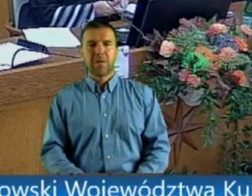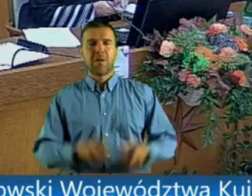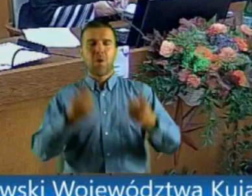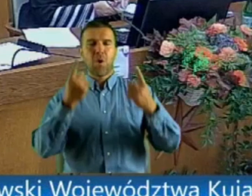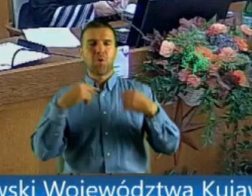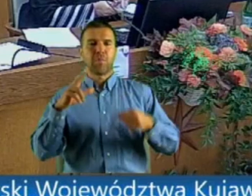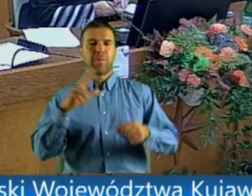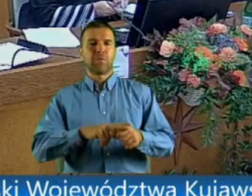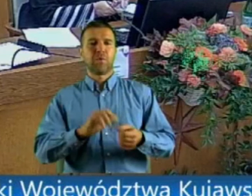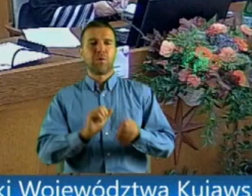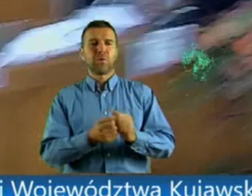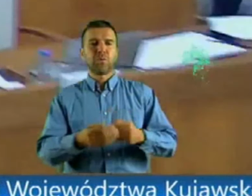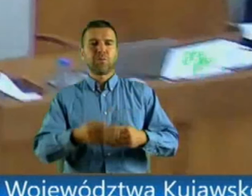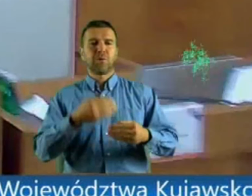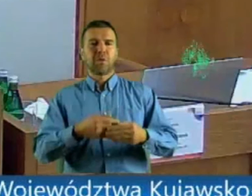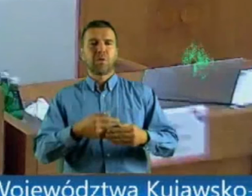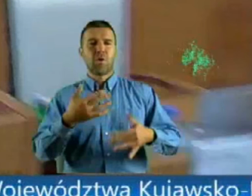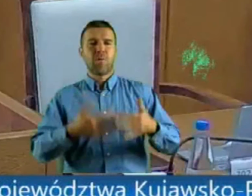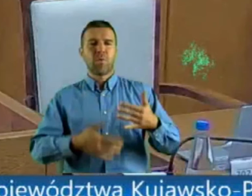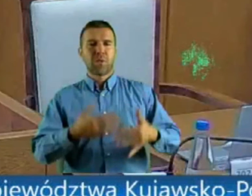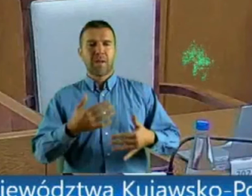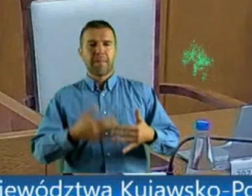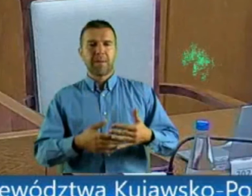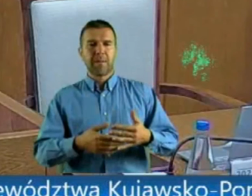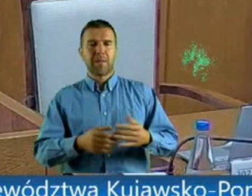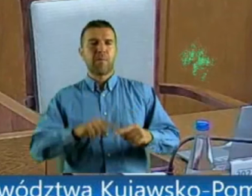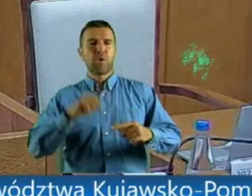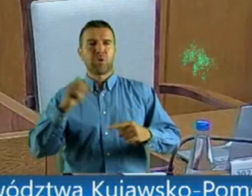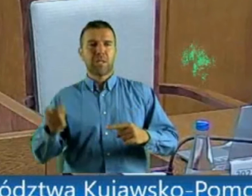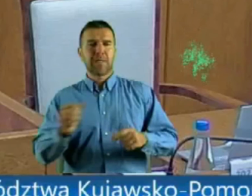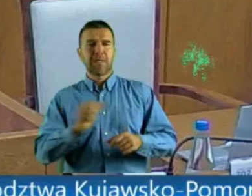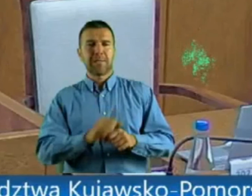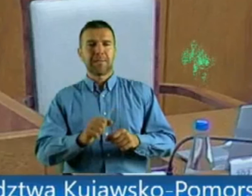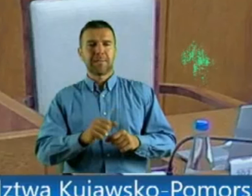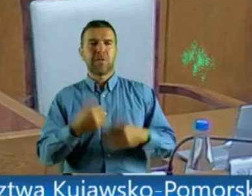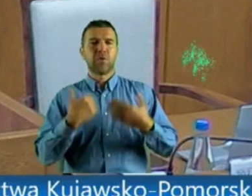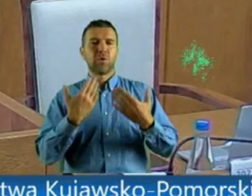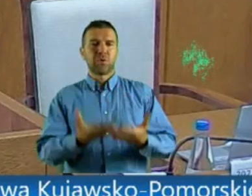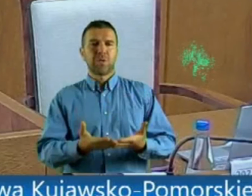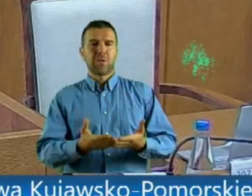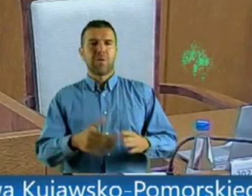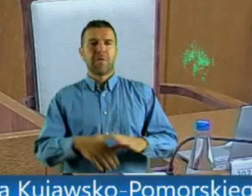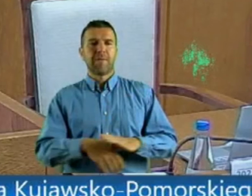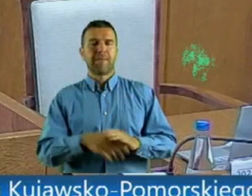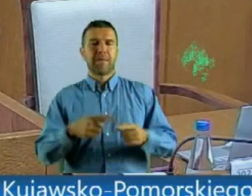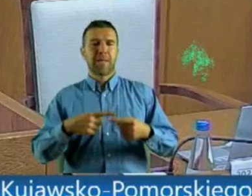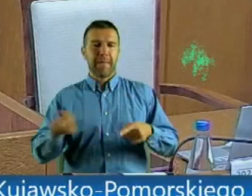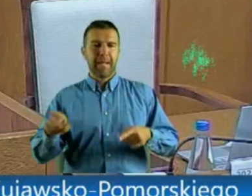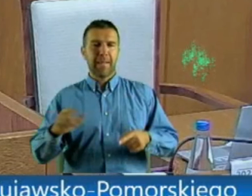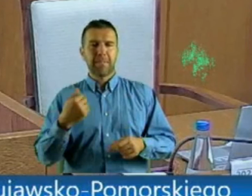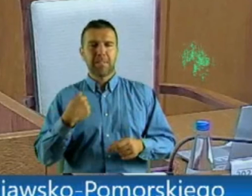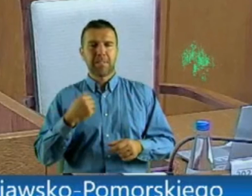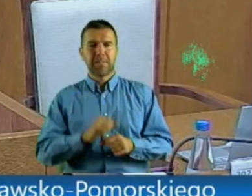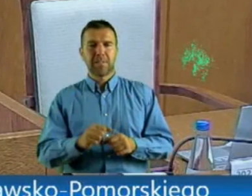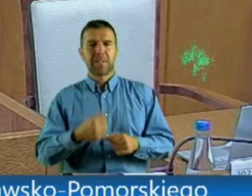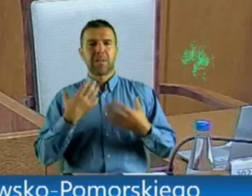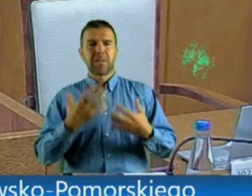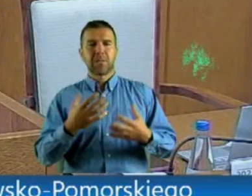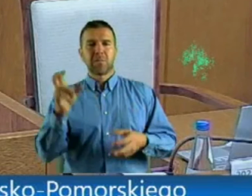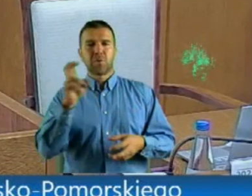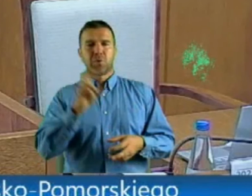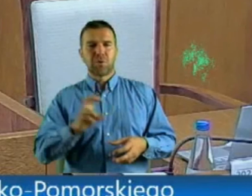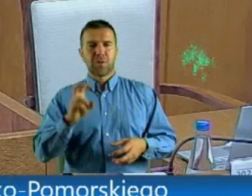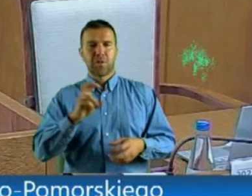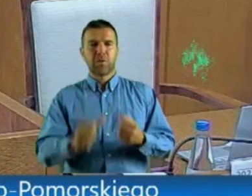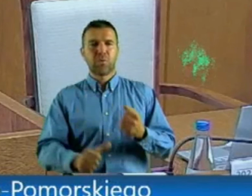przed komputerami i są połączone z nami zdalnie, dostały ten raport mailem, więc zachęcałbym do przeglądania